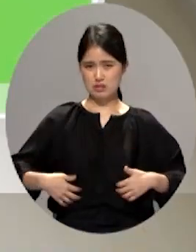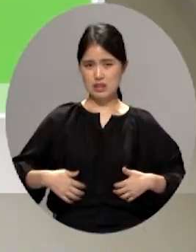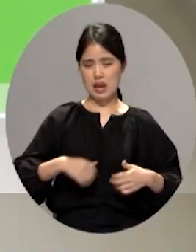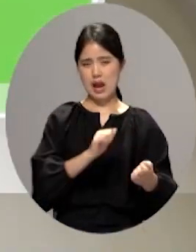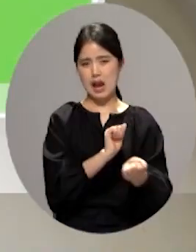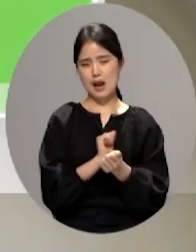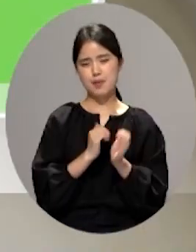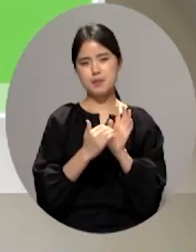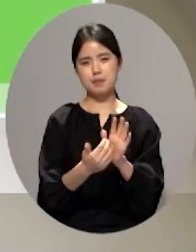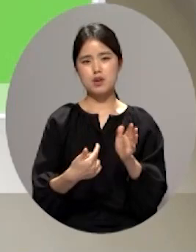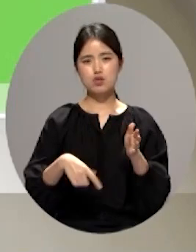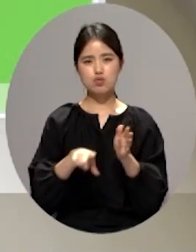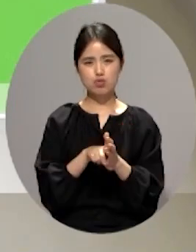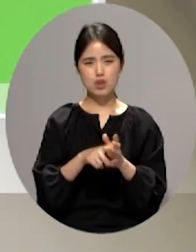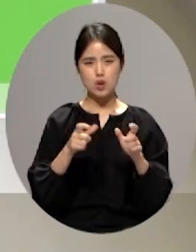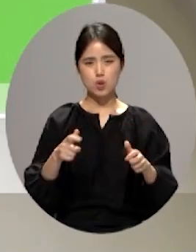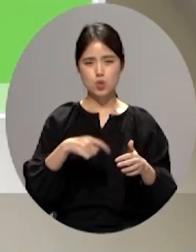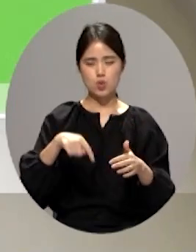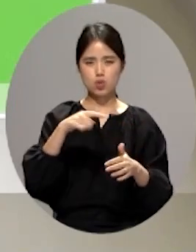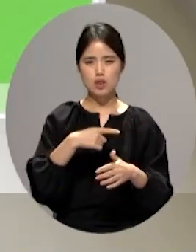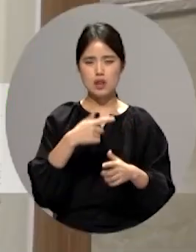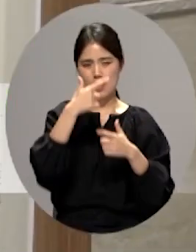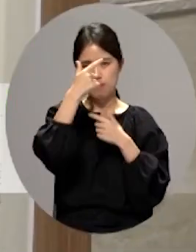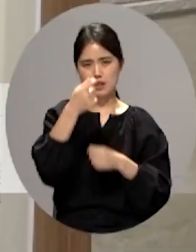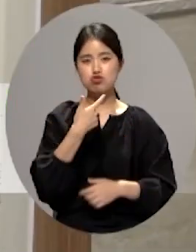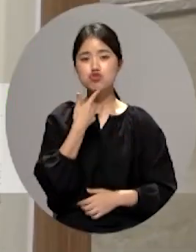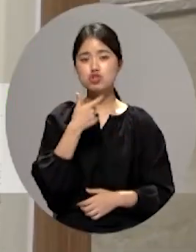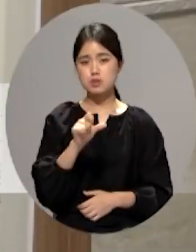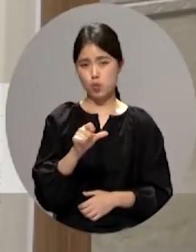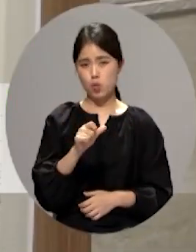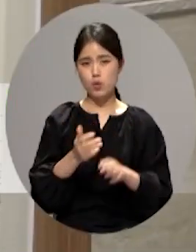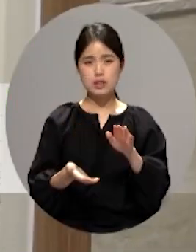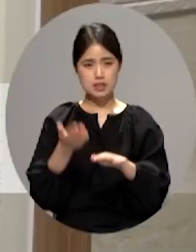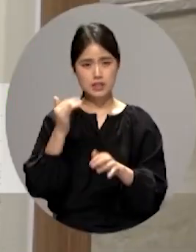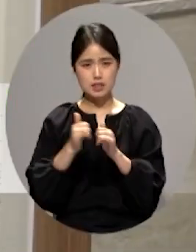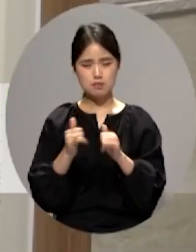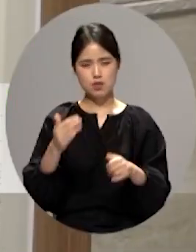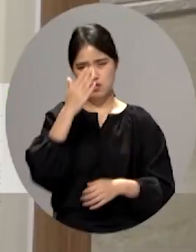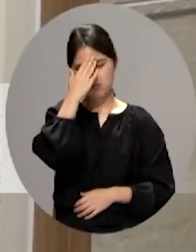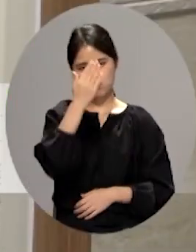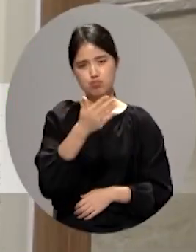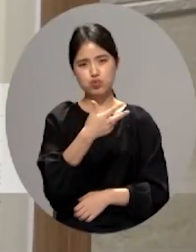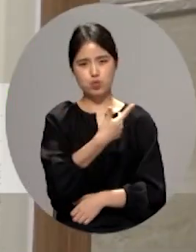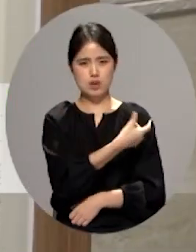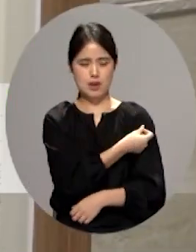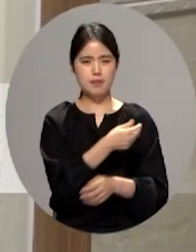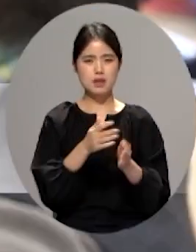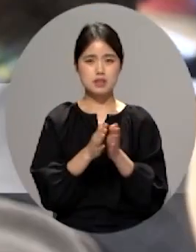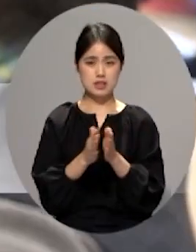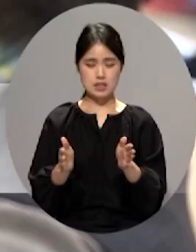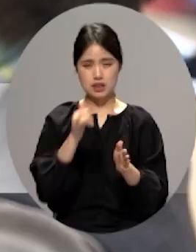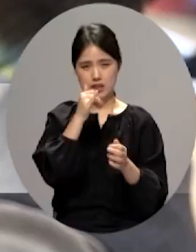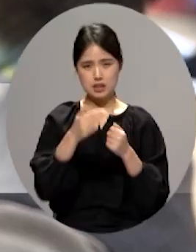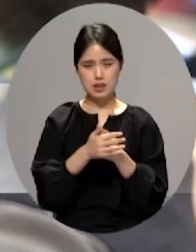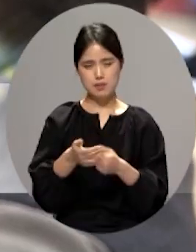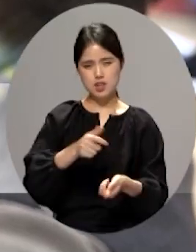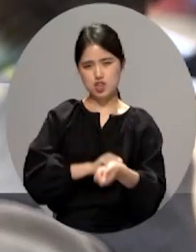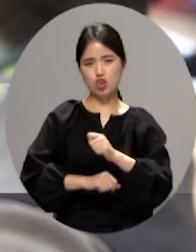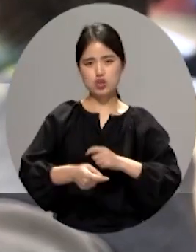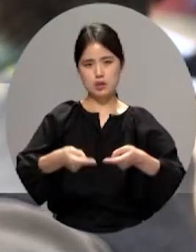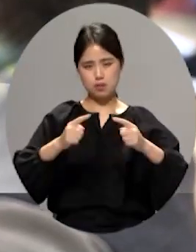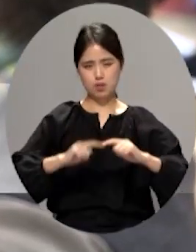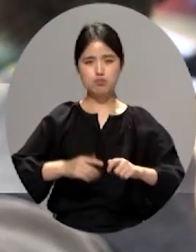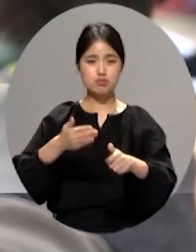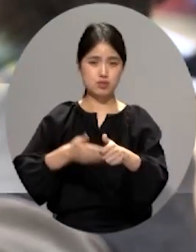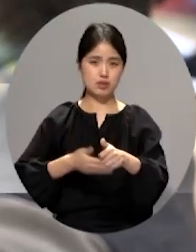예방을 위해 돈에 만65세 이상 어르신을 대상으로 폐렴구균 무료 예방접종을 시행하고 있다며 적극적인